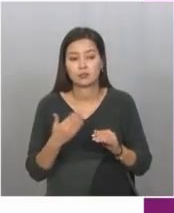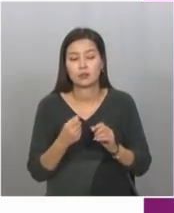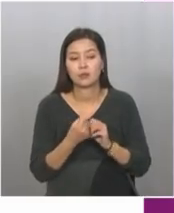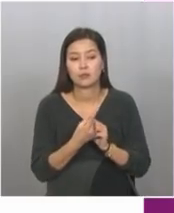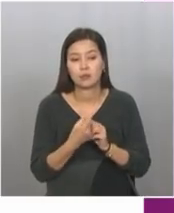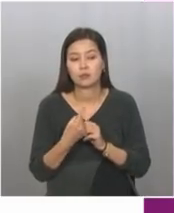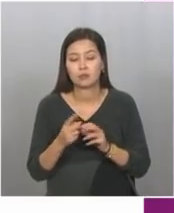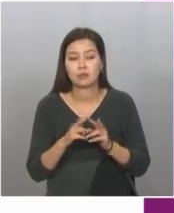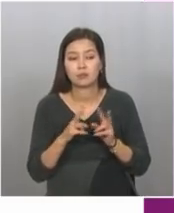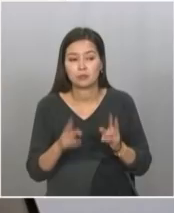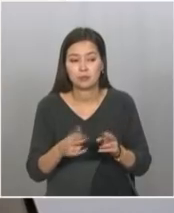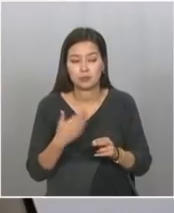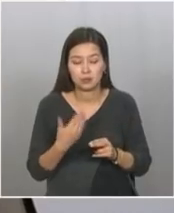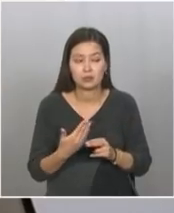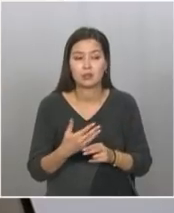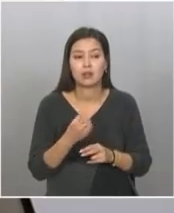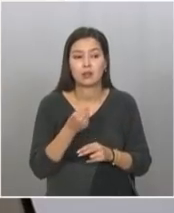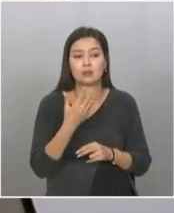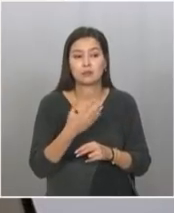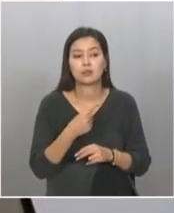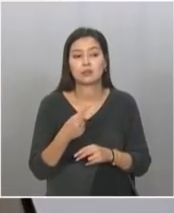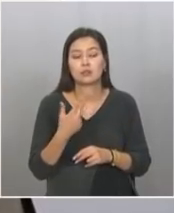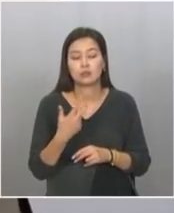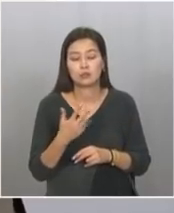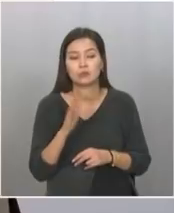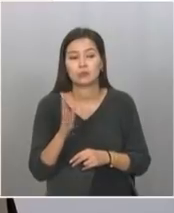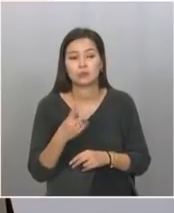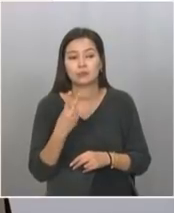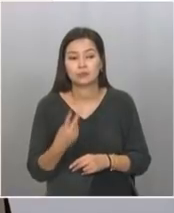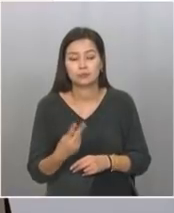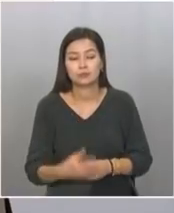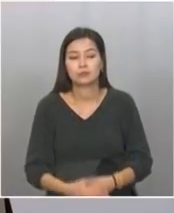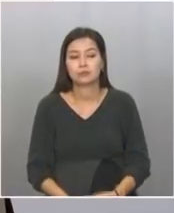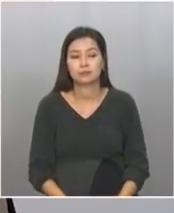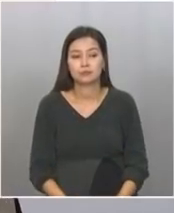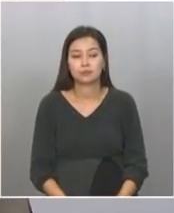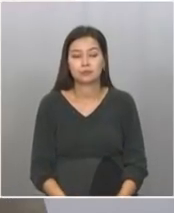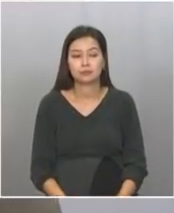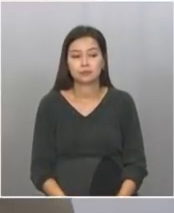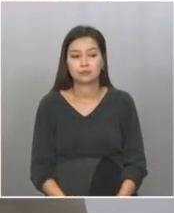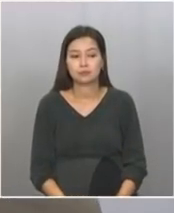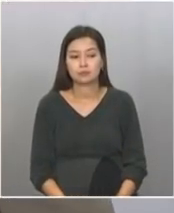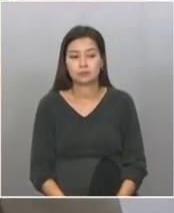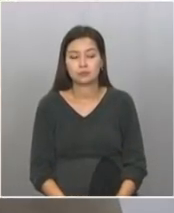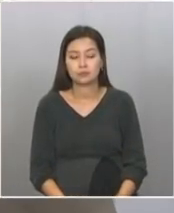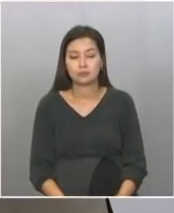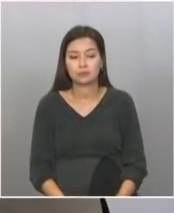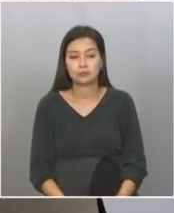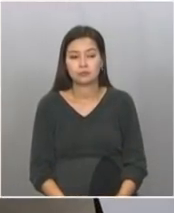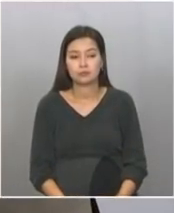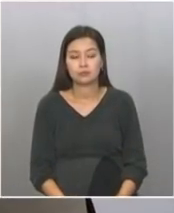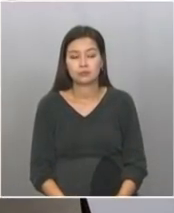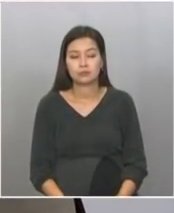Бөлімдері бірдей, демек 11 сол күйінше жазылады, ал алымындағы 5 пен 3 бір-бірінен азайтылады. Сонда